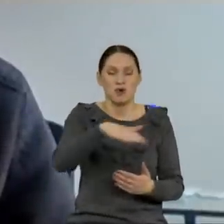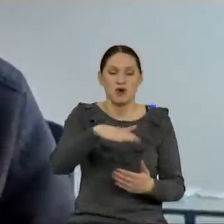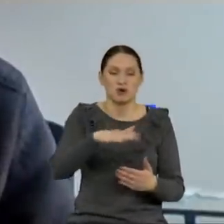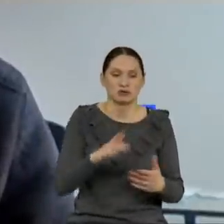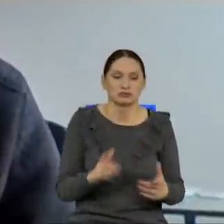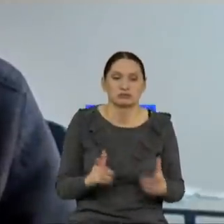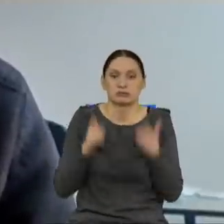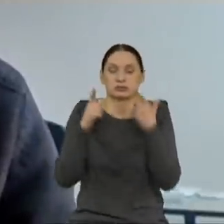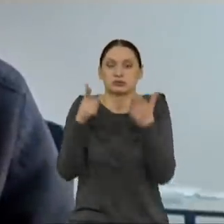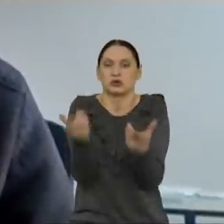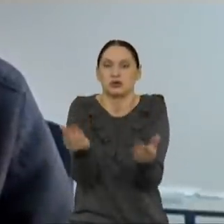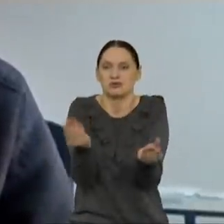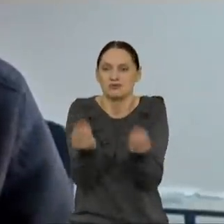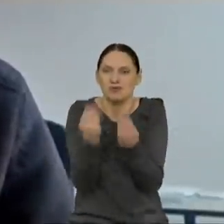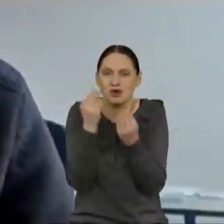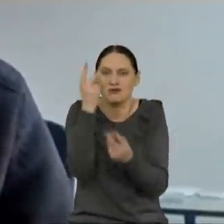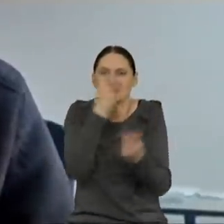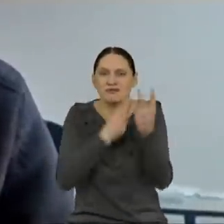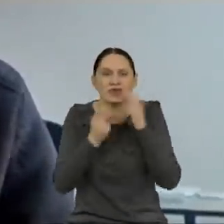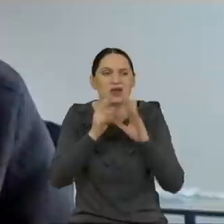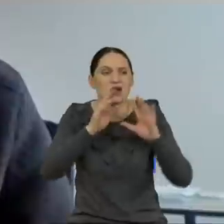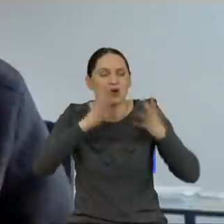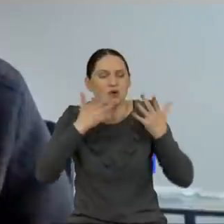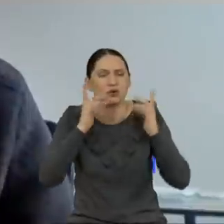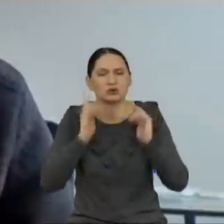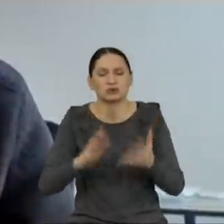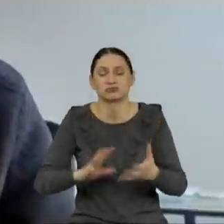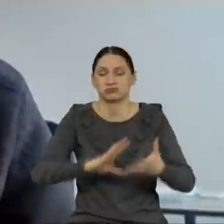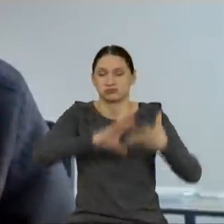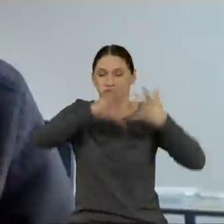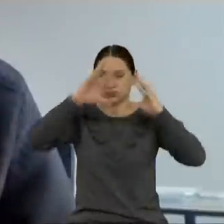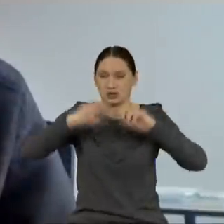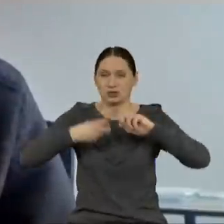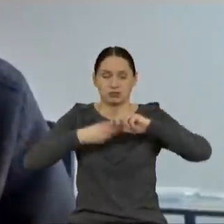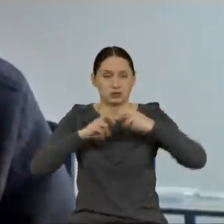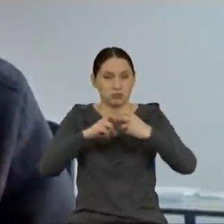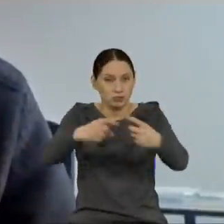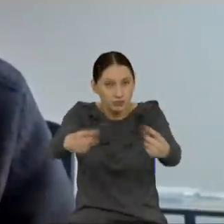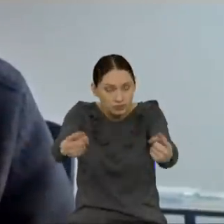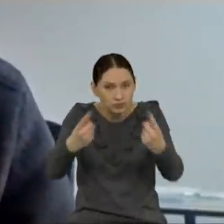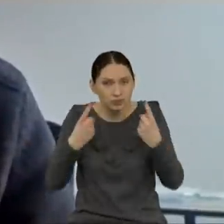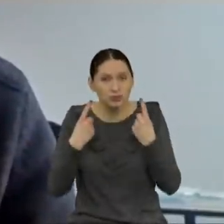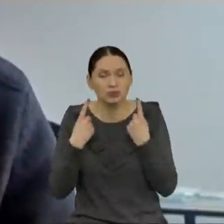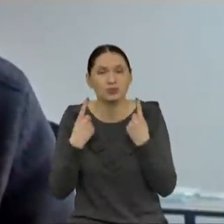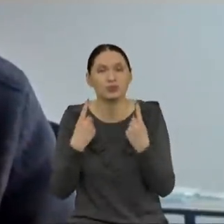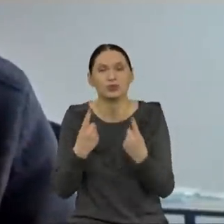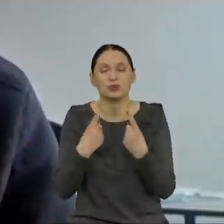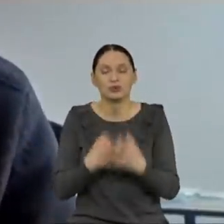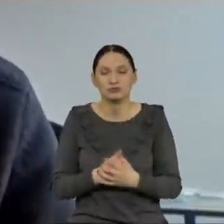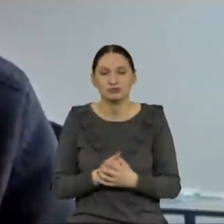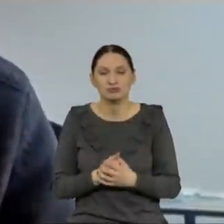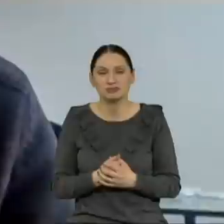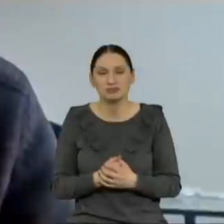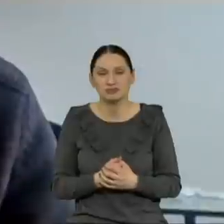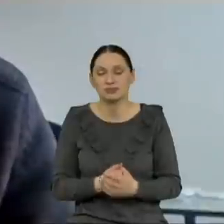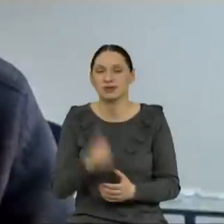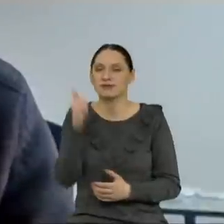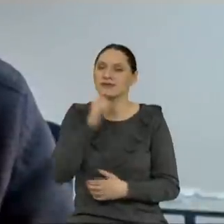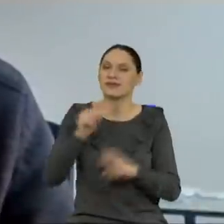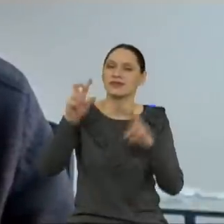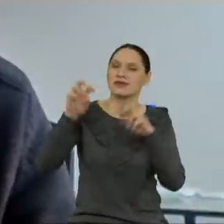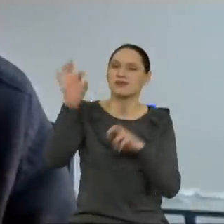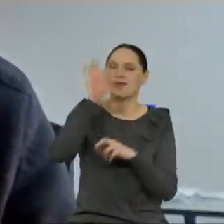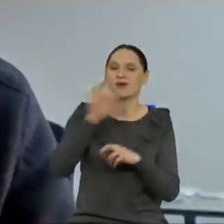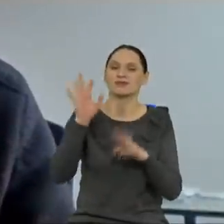matome didelį kompleksą tam tikrų problemų, kurios kaip ir lieka nespręstinos, dažnai mes akcentuojame į